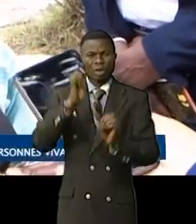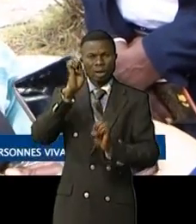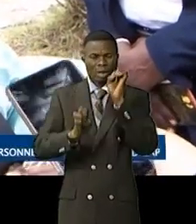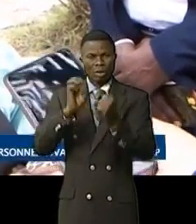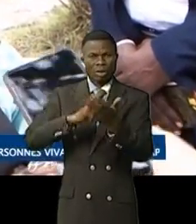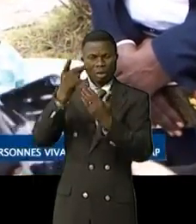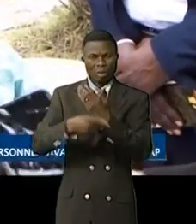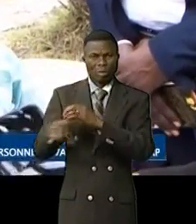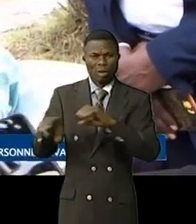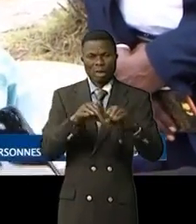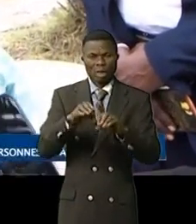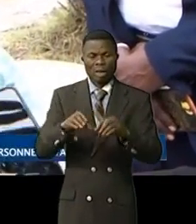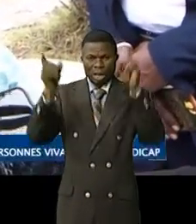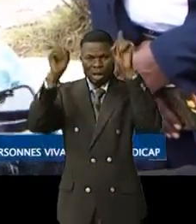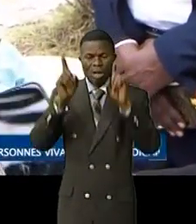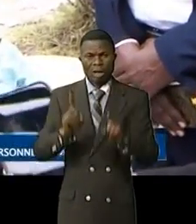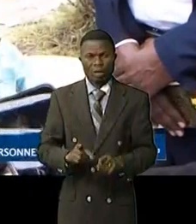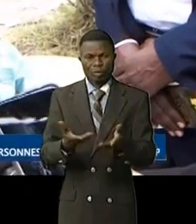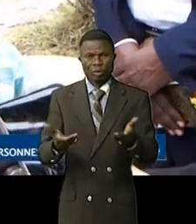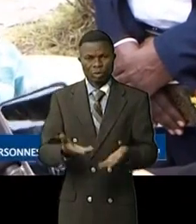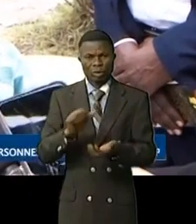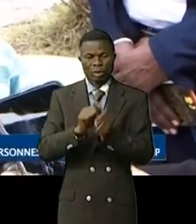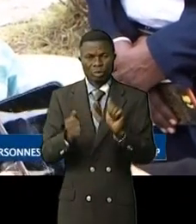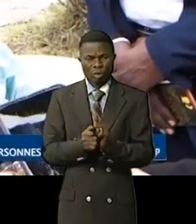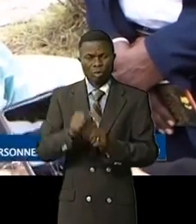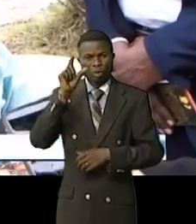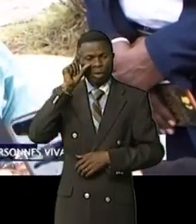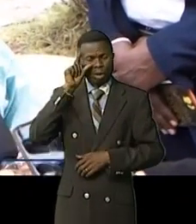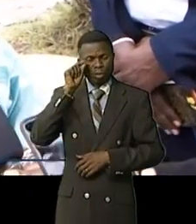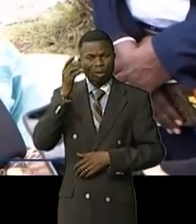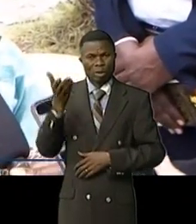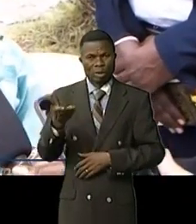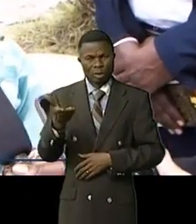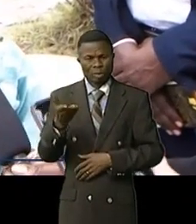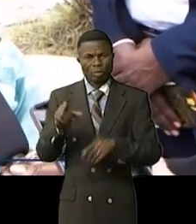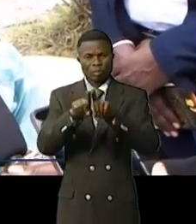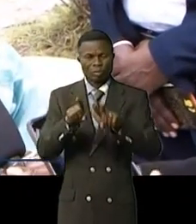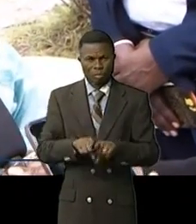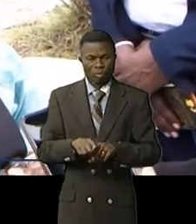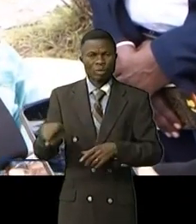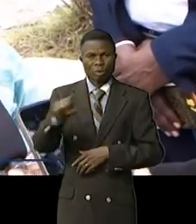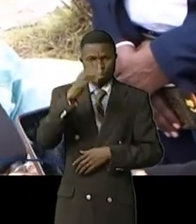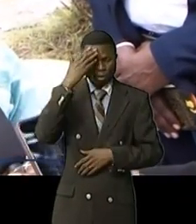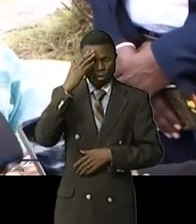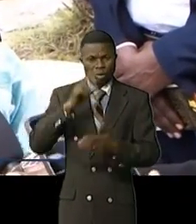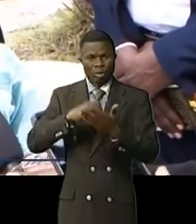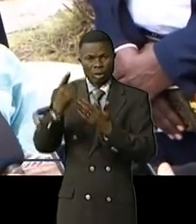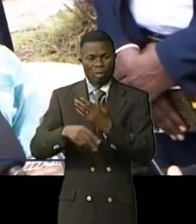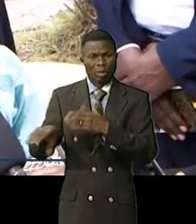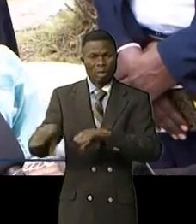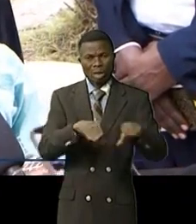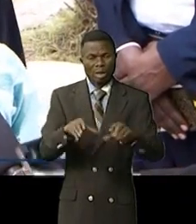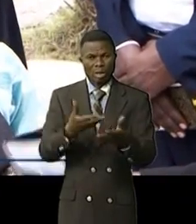plan d'action régional par rapport à la gestion des personnes vivant avec albinisme. Parce que vous savez, ce plan d'action a